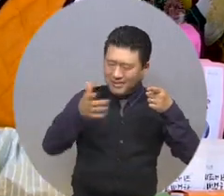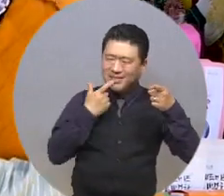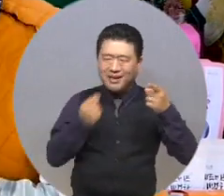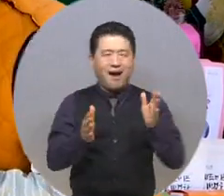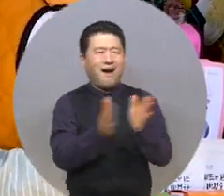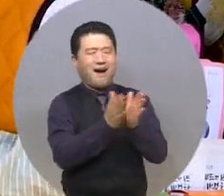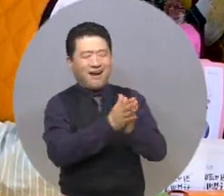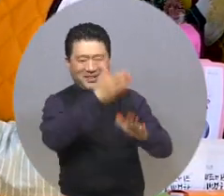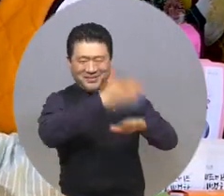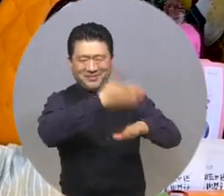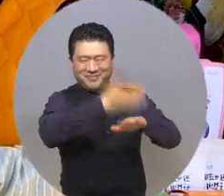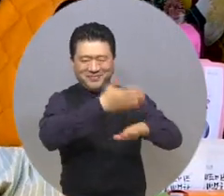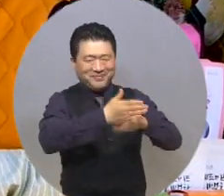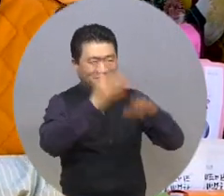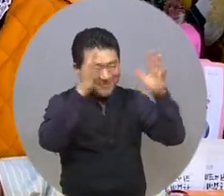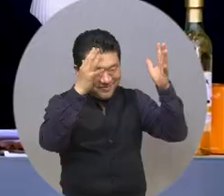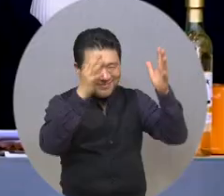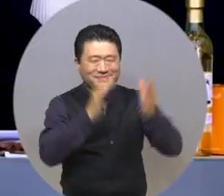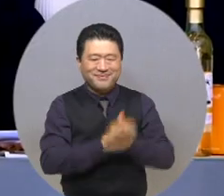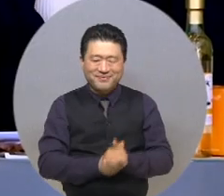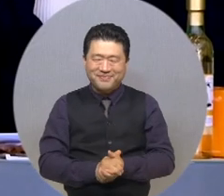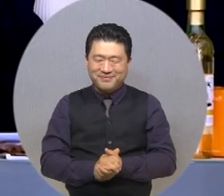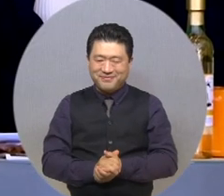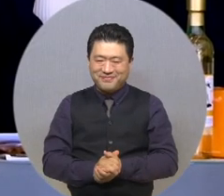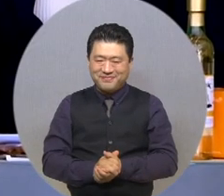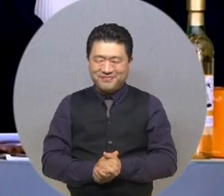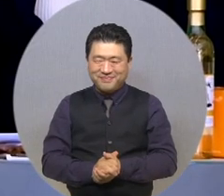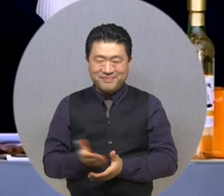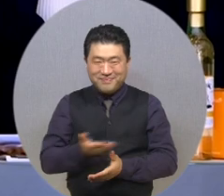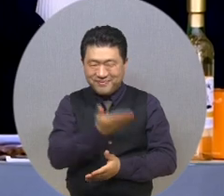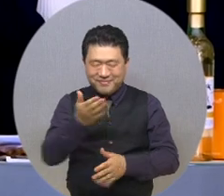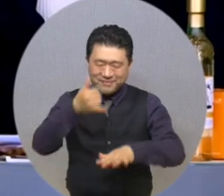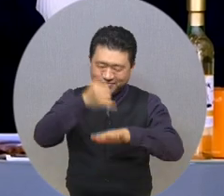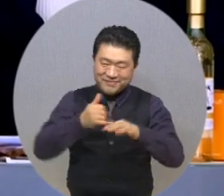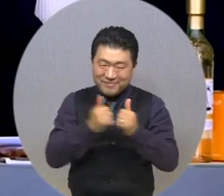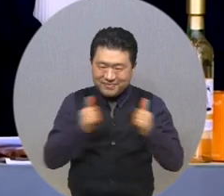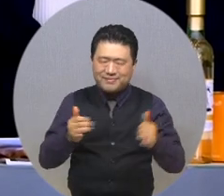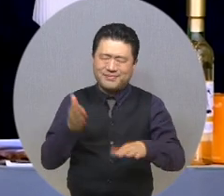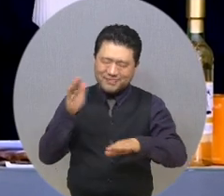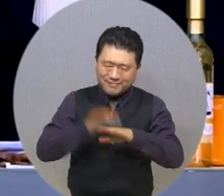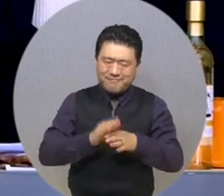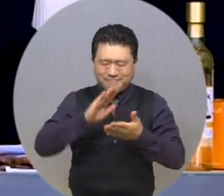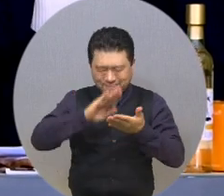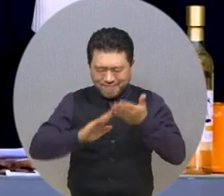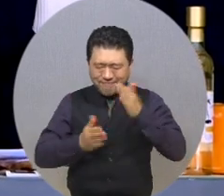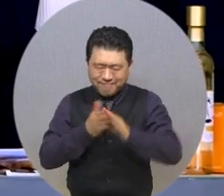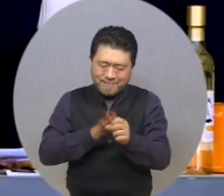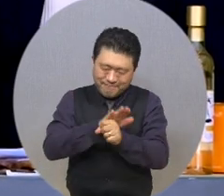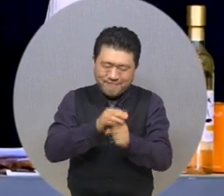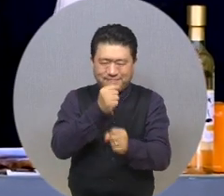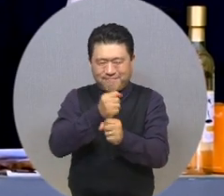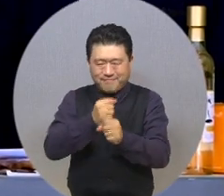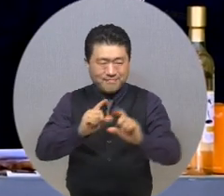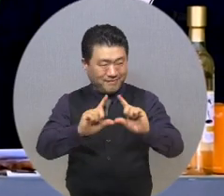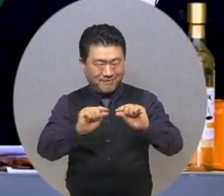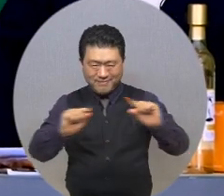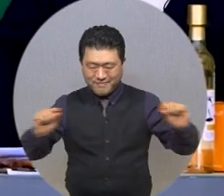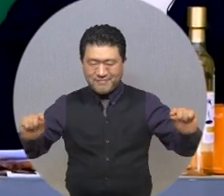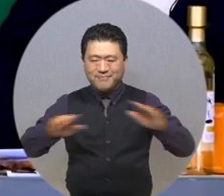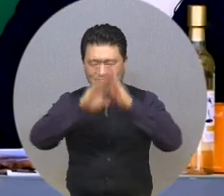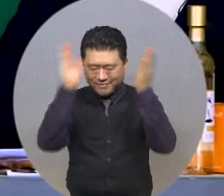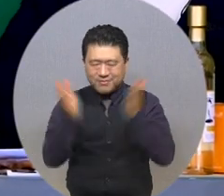고맙습니다. 감사합니다. 감사합니다. 우리 농민들이 직접 정성과 사랑으로 만든 이 앞에 있는